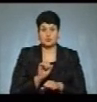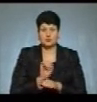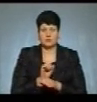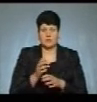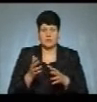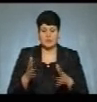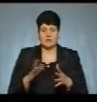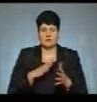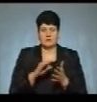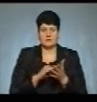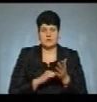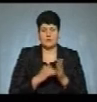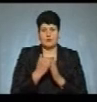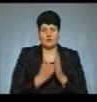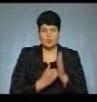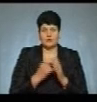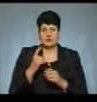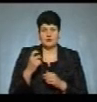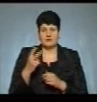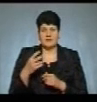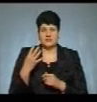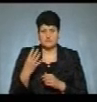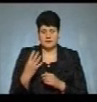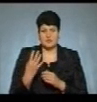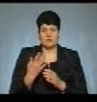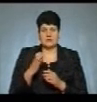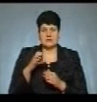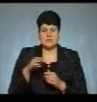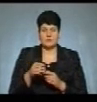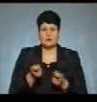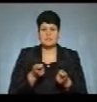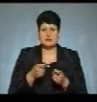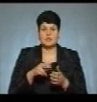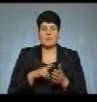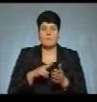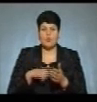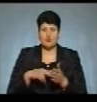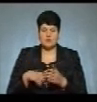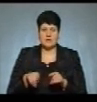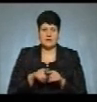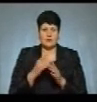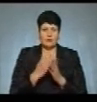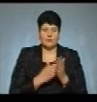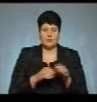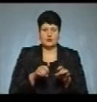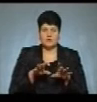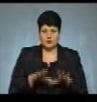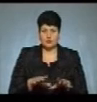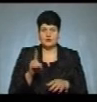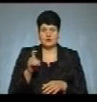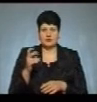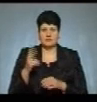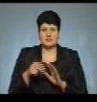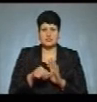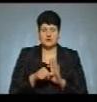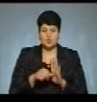Було складено протокол за статтею 124 Кодексу України про адміністративні правопорушення, а також складено постанову за статтею